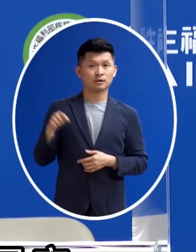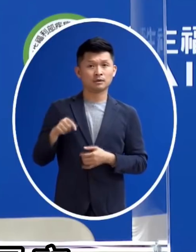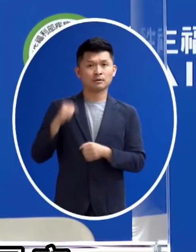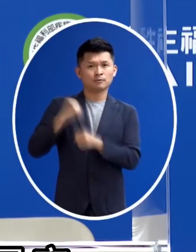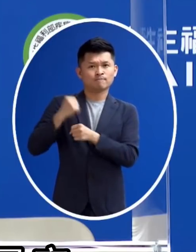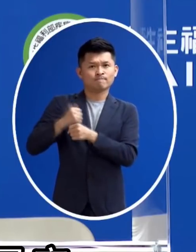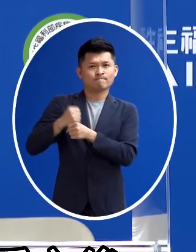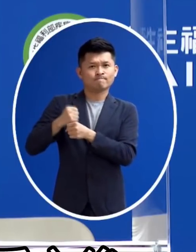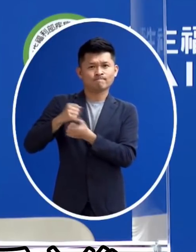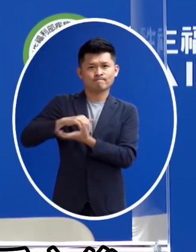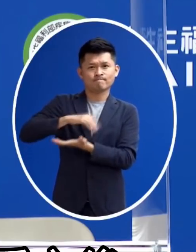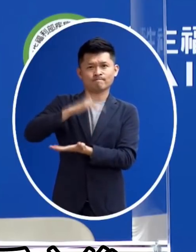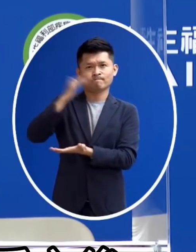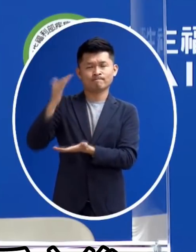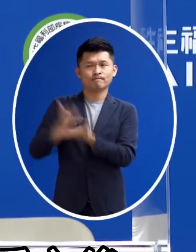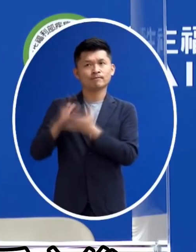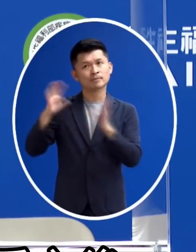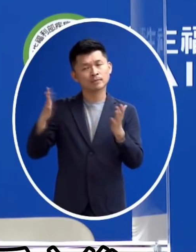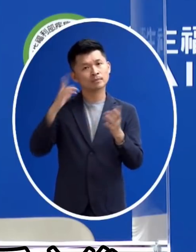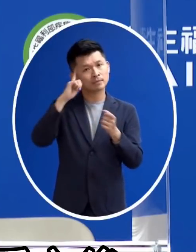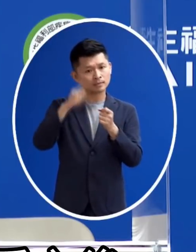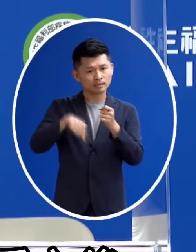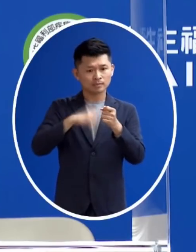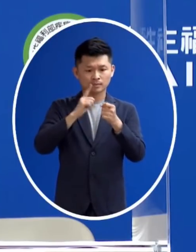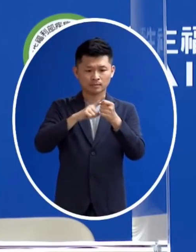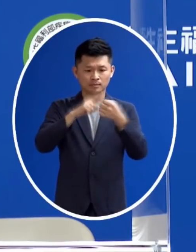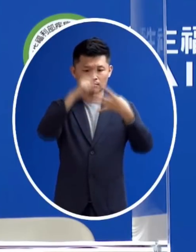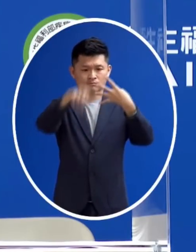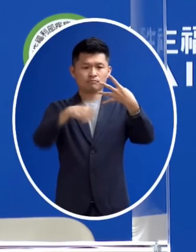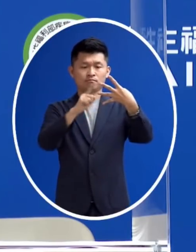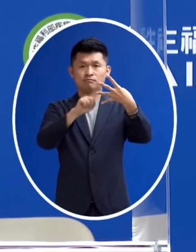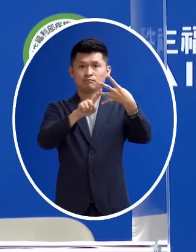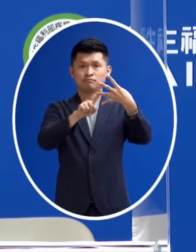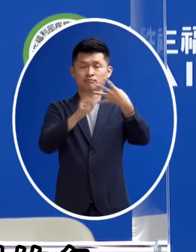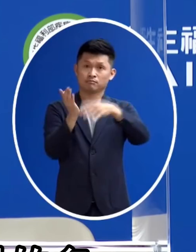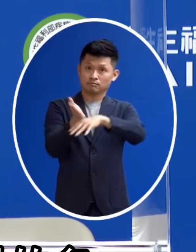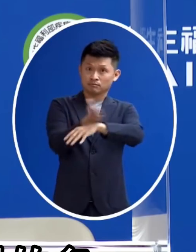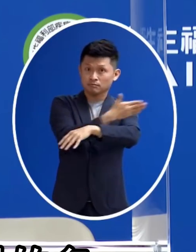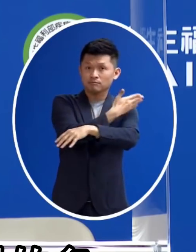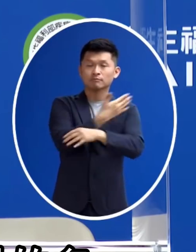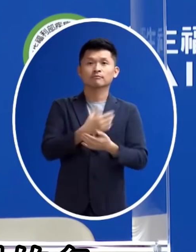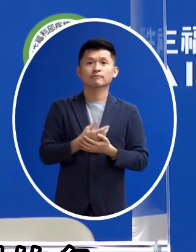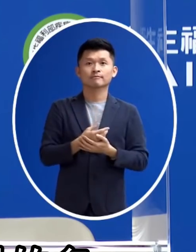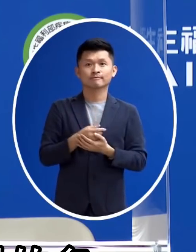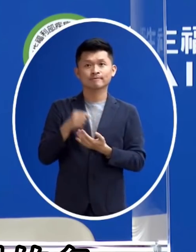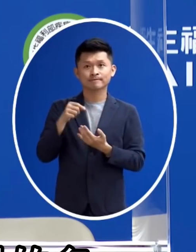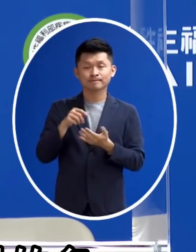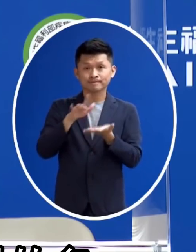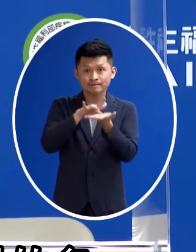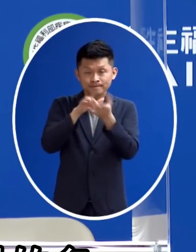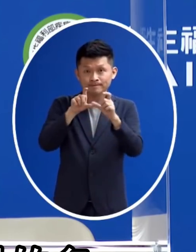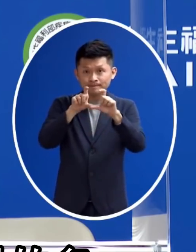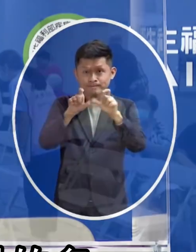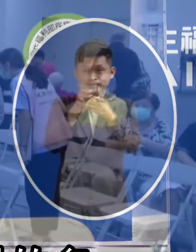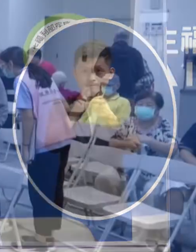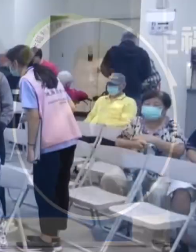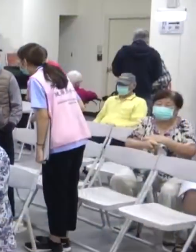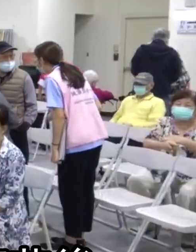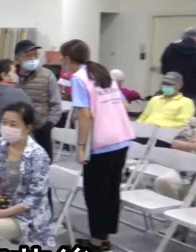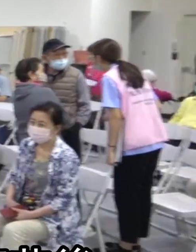量生产量产，可能要到明年第三季之后。所以第三季之后其实可以选择的疫苗相对的